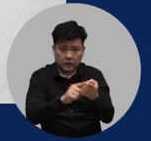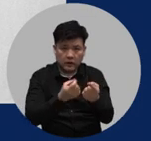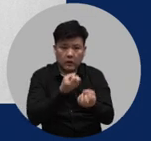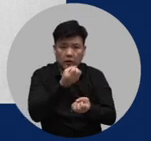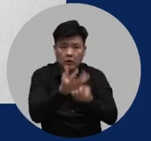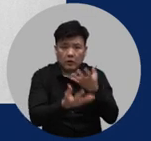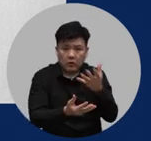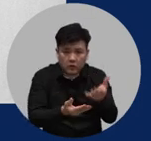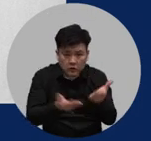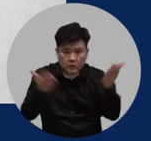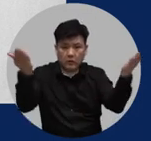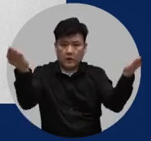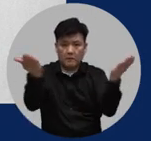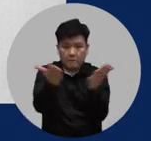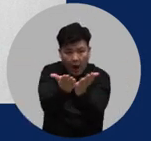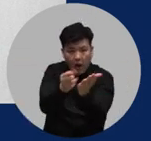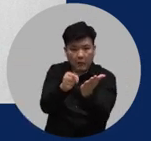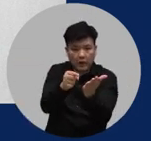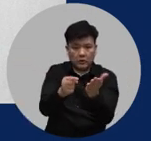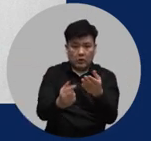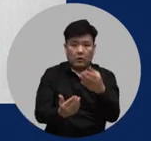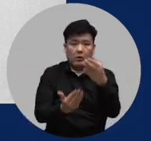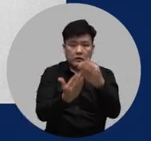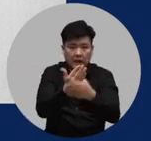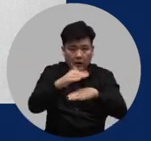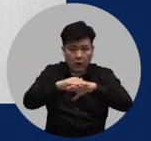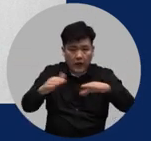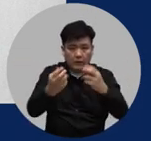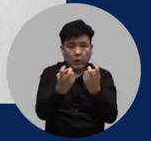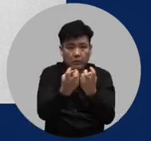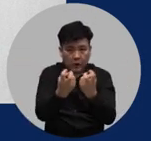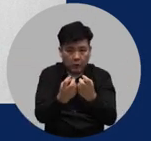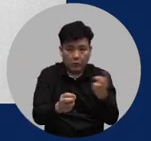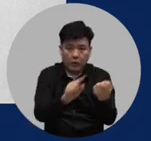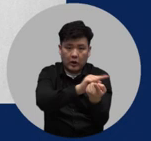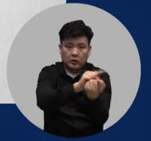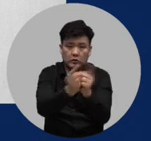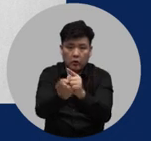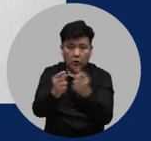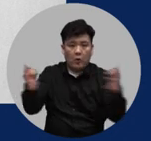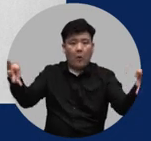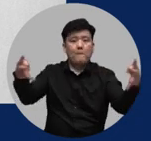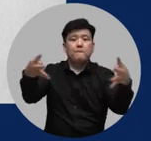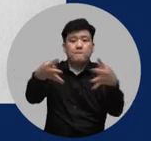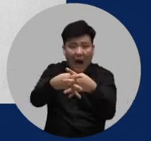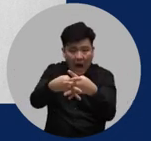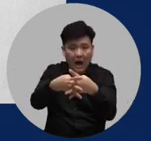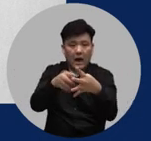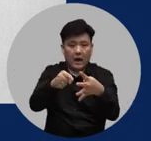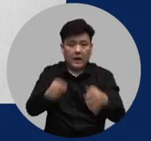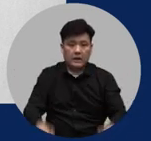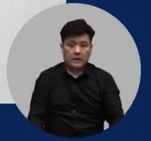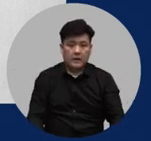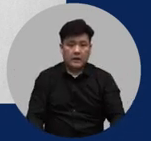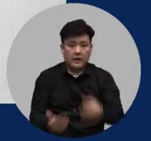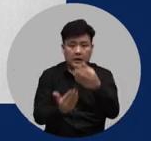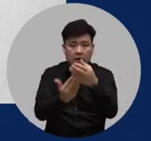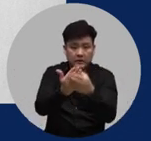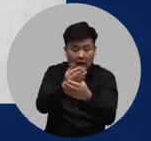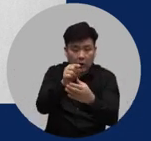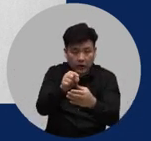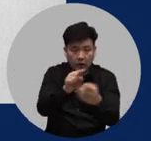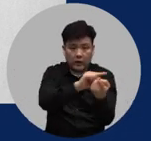진술이 비교적 일치하는 경우, 사건 해결 방법에 대해 당사자 간의 합의가 이루어진 경우, 사건의